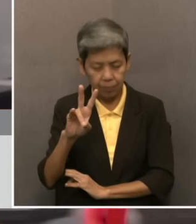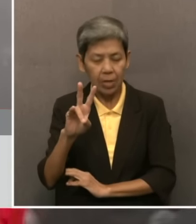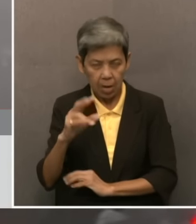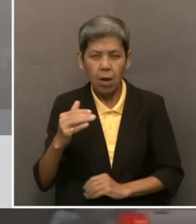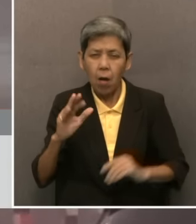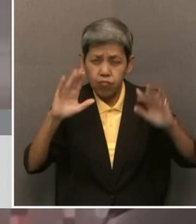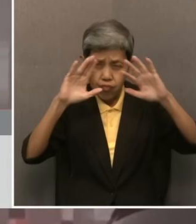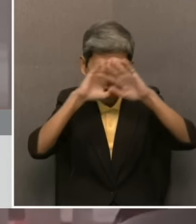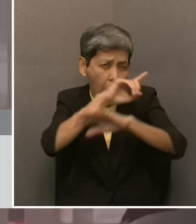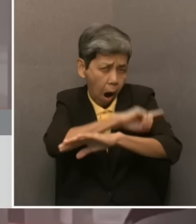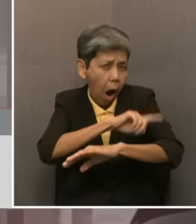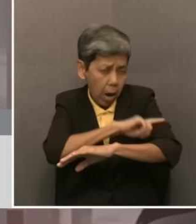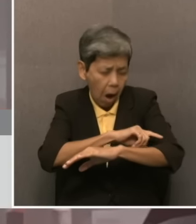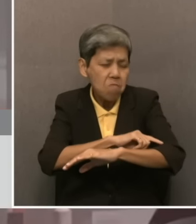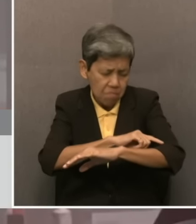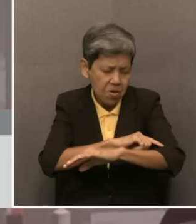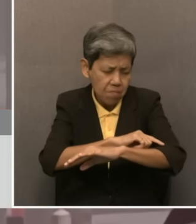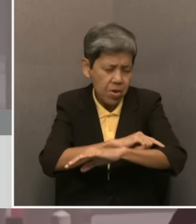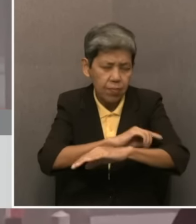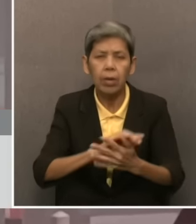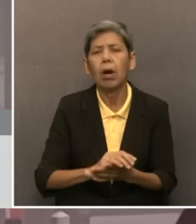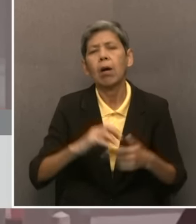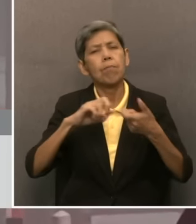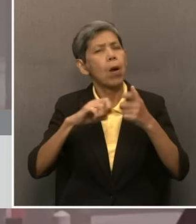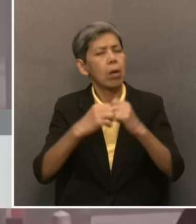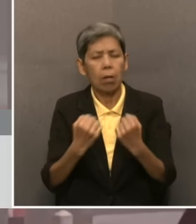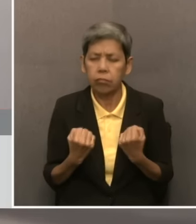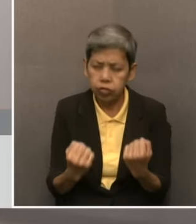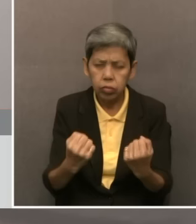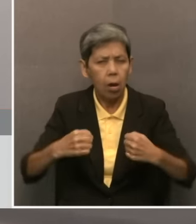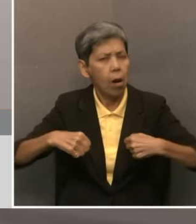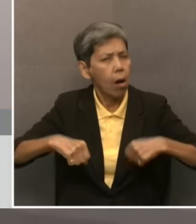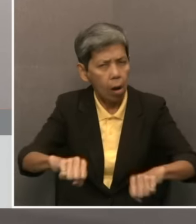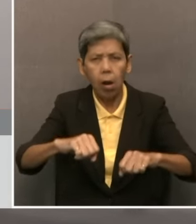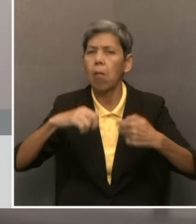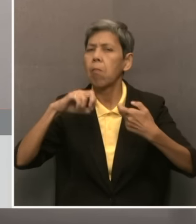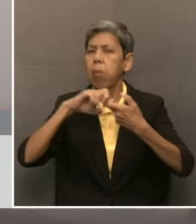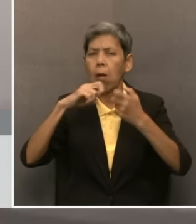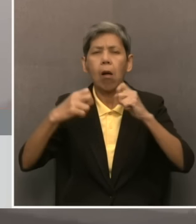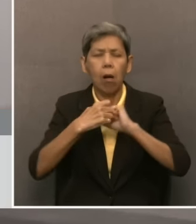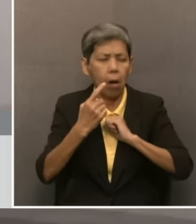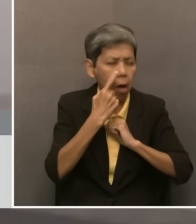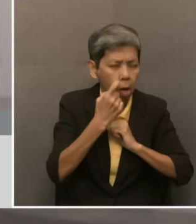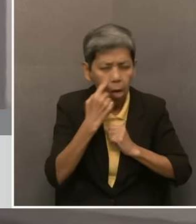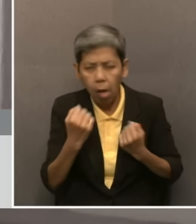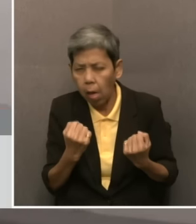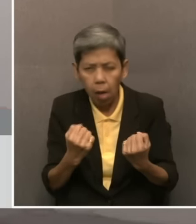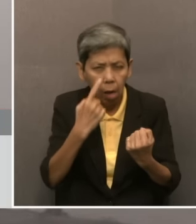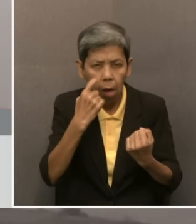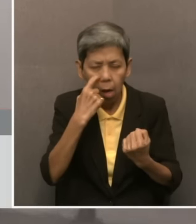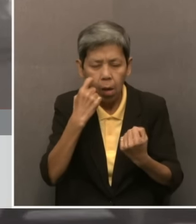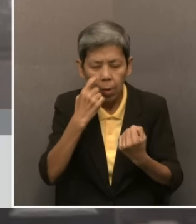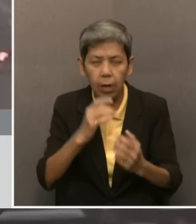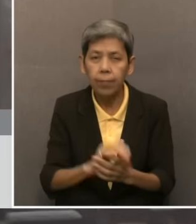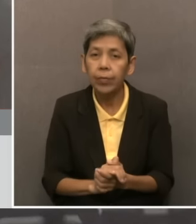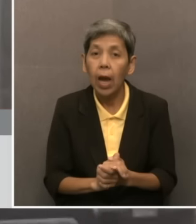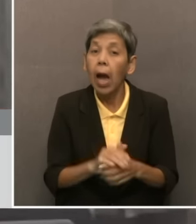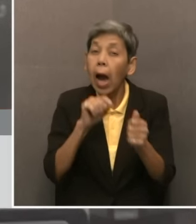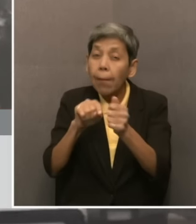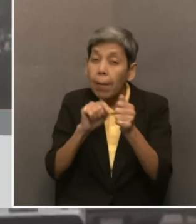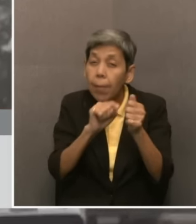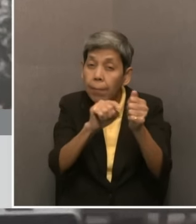มอกหนาปกคลุมไปทั่วนะคะกระทบทัศนวิสัยการมองเห็นของผู้ที่ใช้รถใช้ถนนค่ะส่วนตามอำเภอร